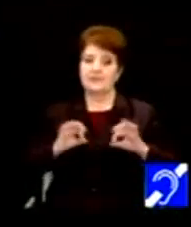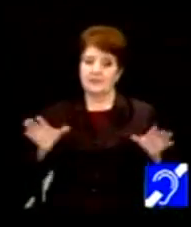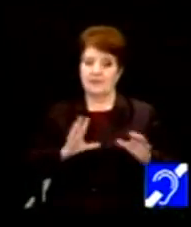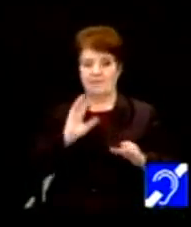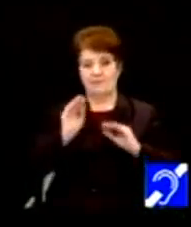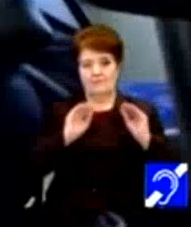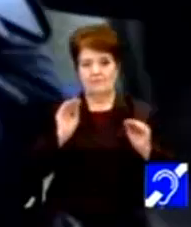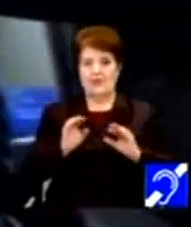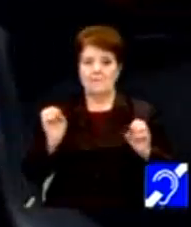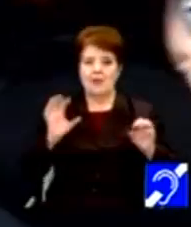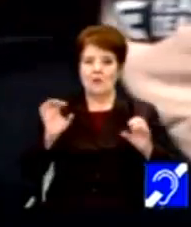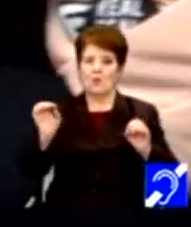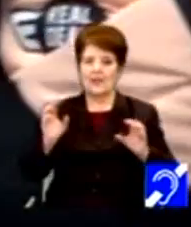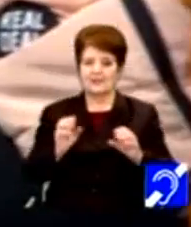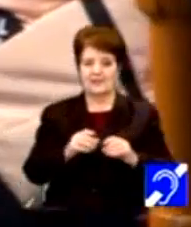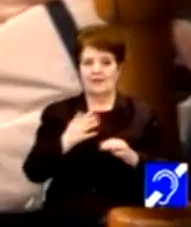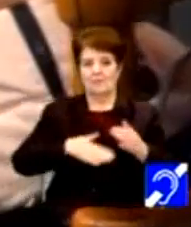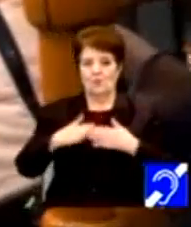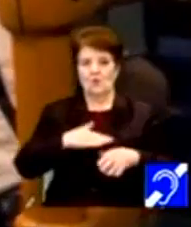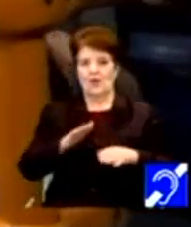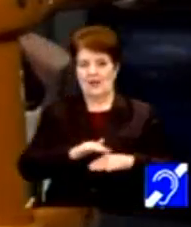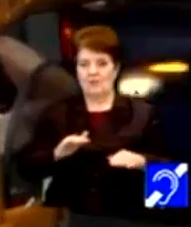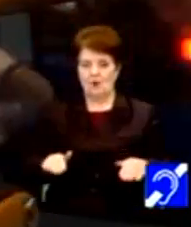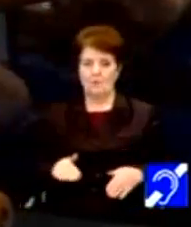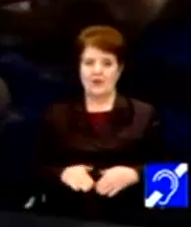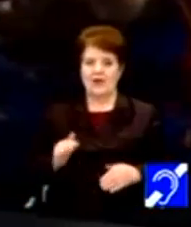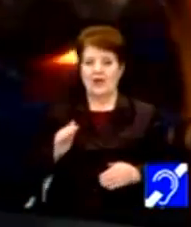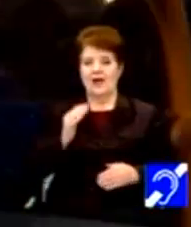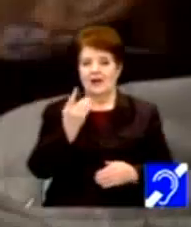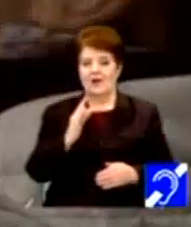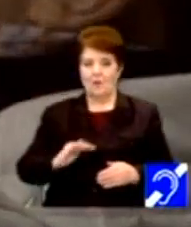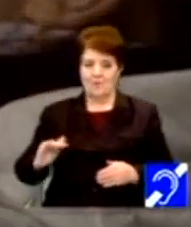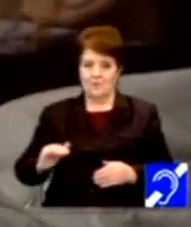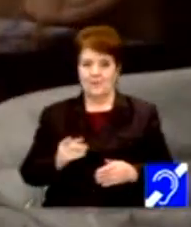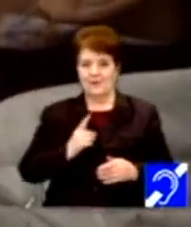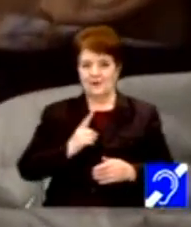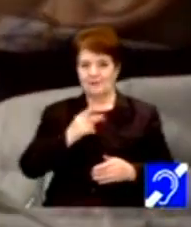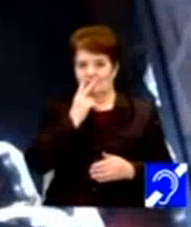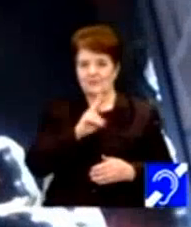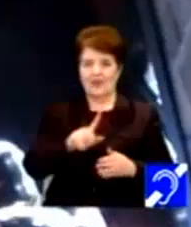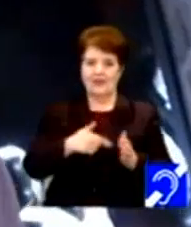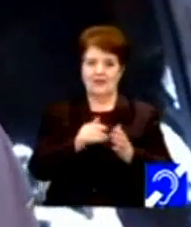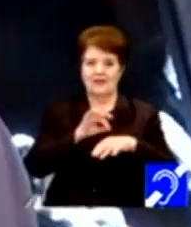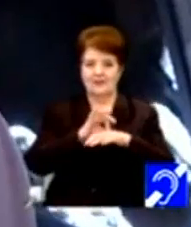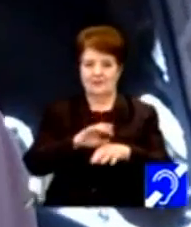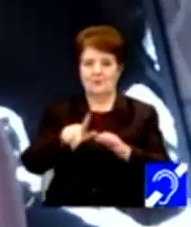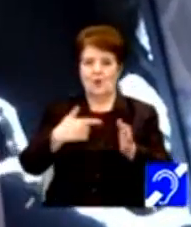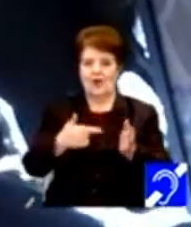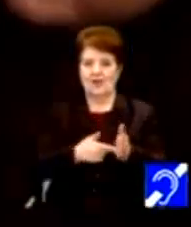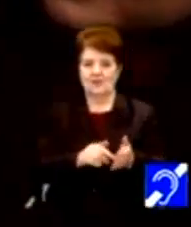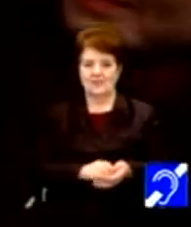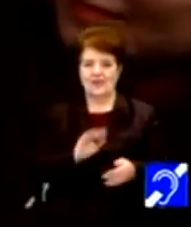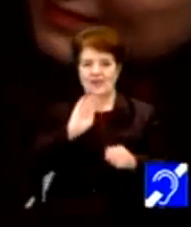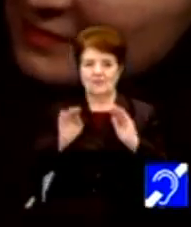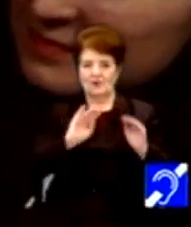decorat cu mii de beculețe spre bucuria copiilor. Micii călători l-au așteptat nerăbdător pentru a face o tură prin oraș. E decorat